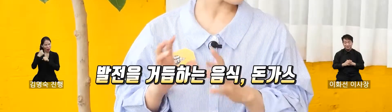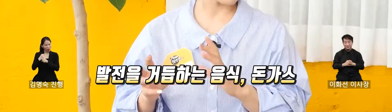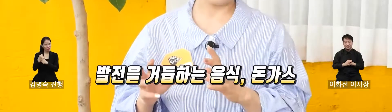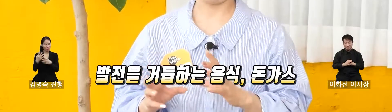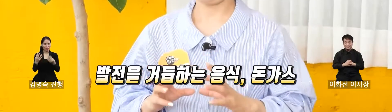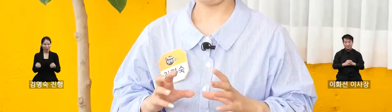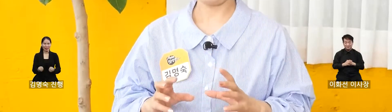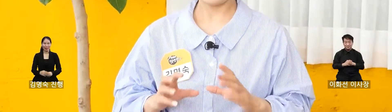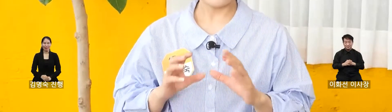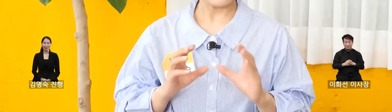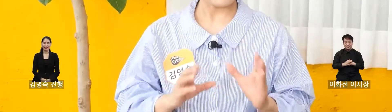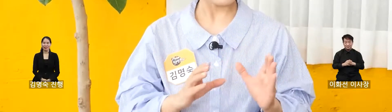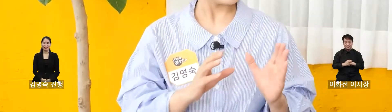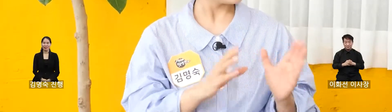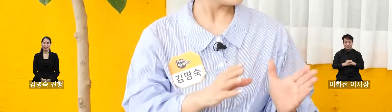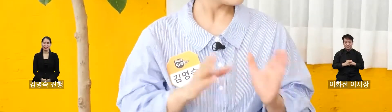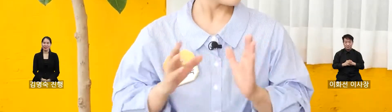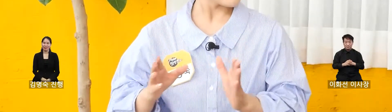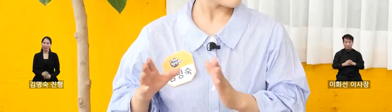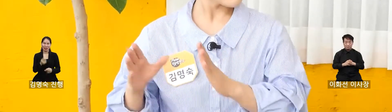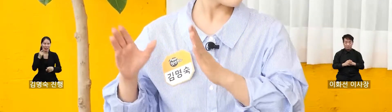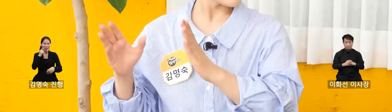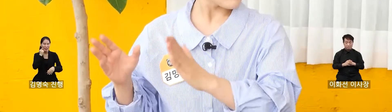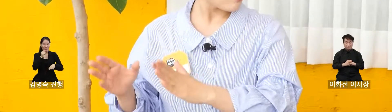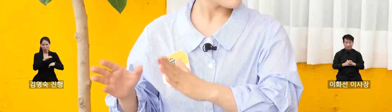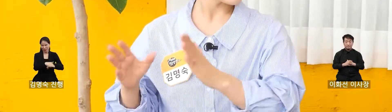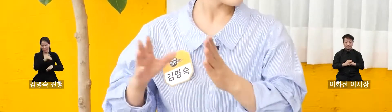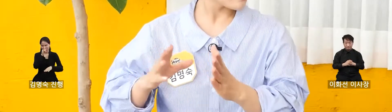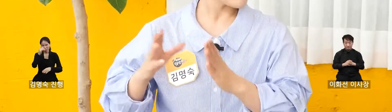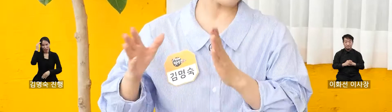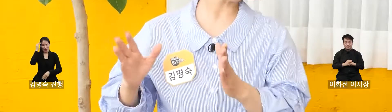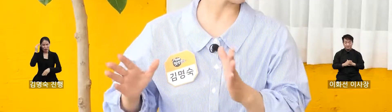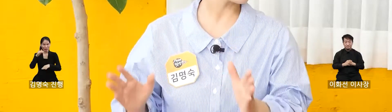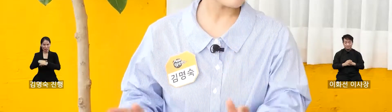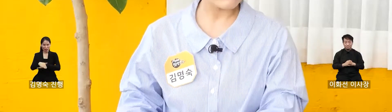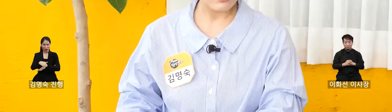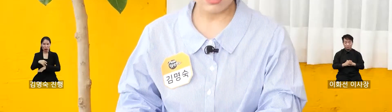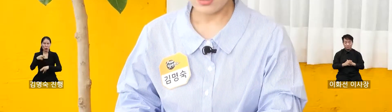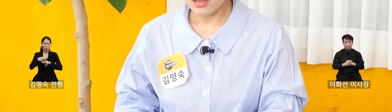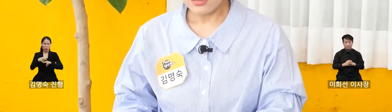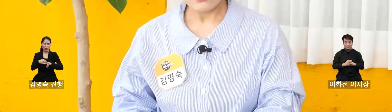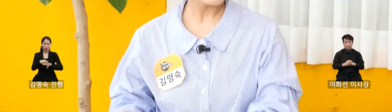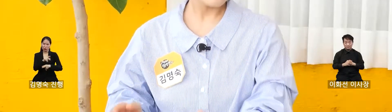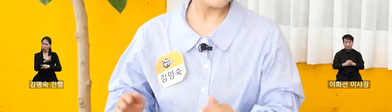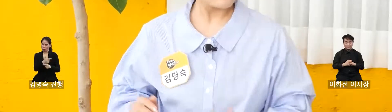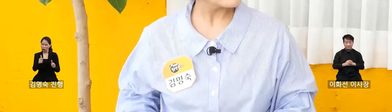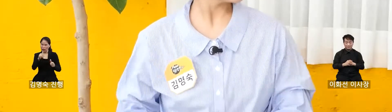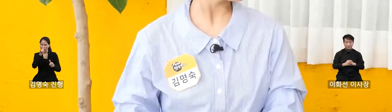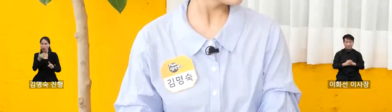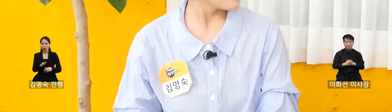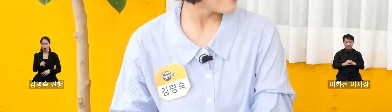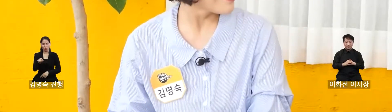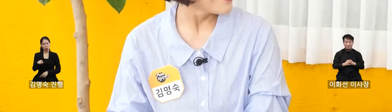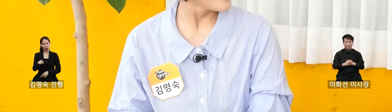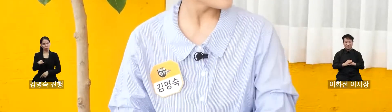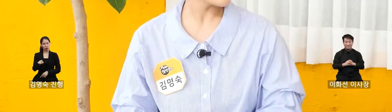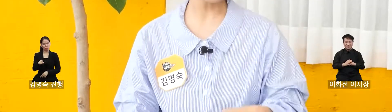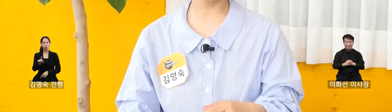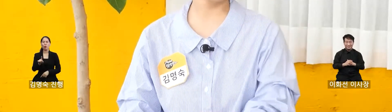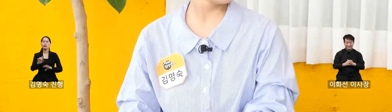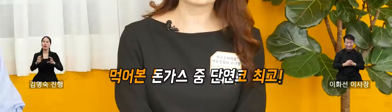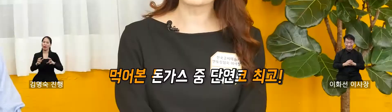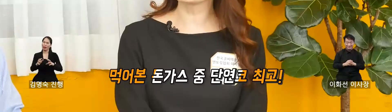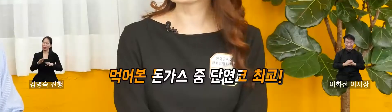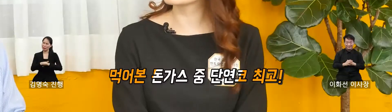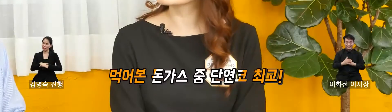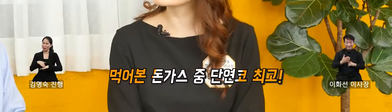많이 하셔서 네. 이제 여러 일본식 돈가스도 있고 한국식 그렇죠? 돈가스 네. 여러 가지인데 네. 이거는 어느 나라